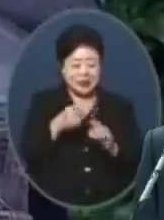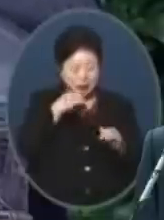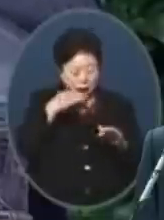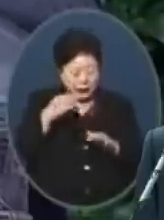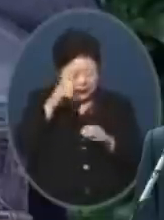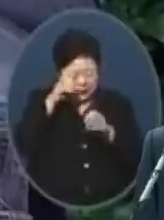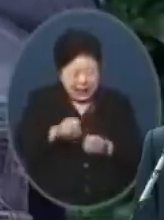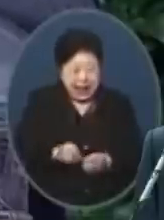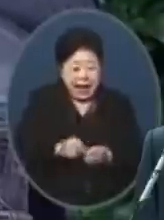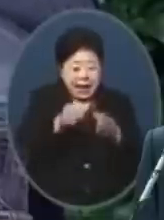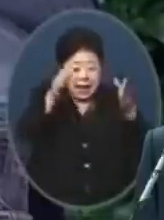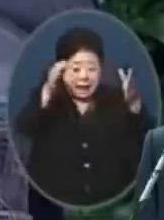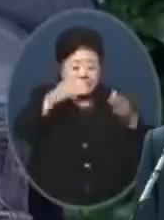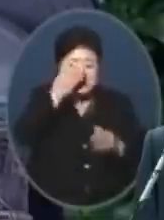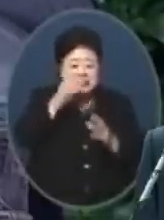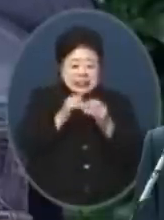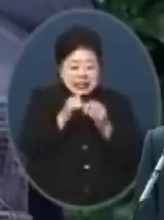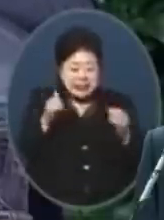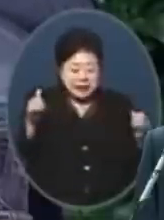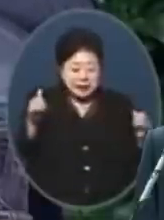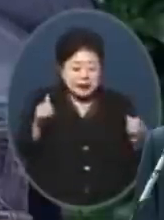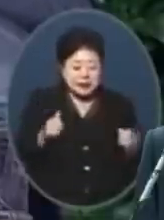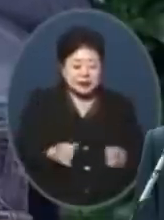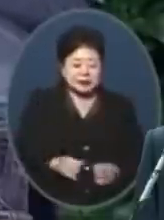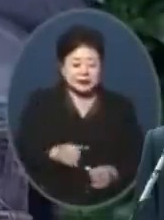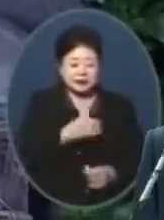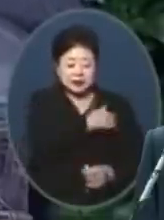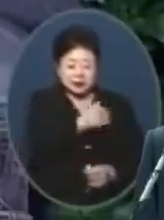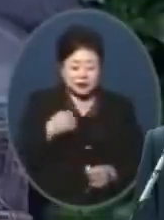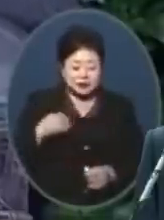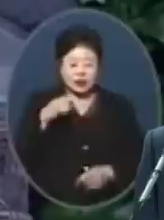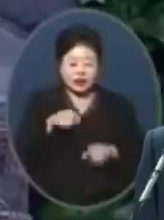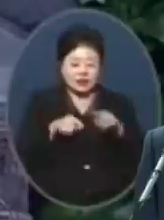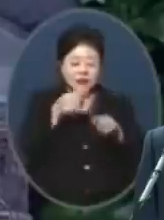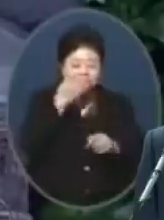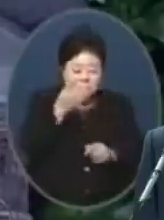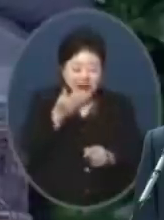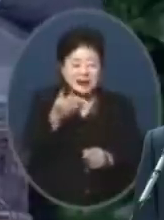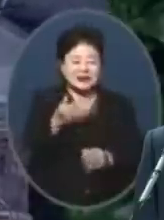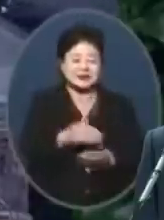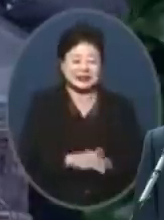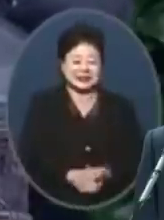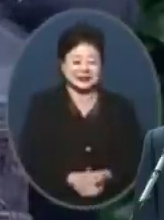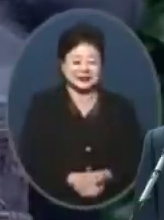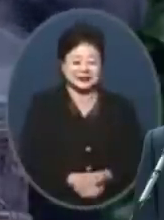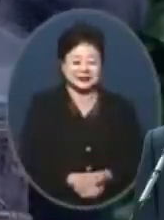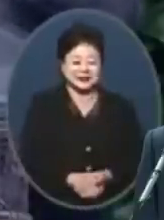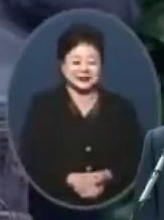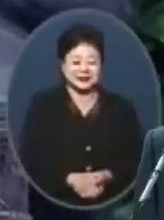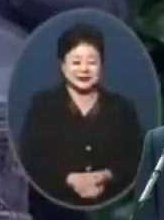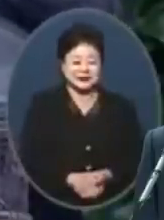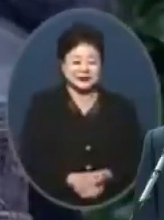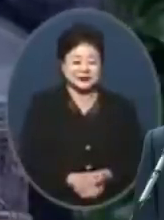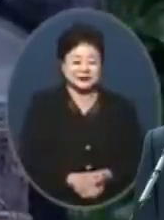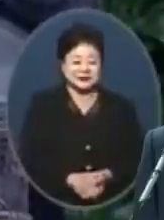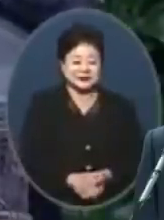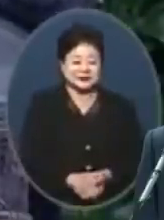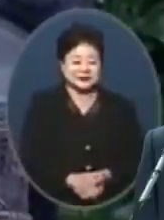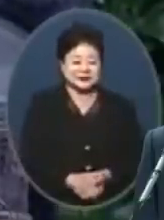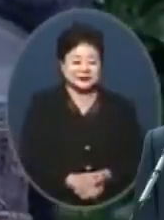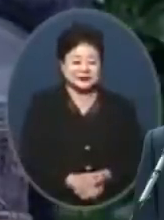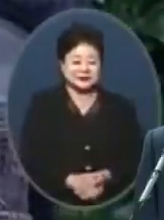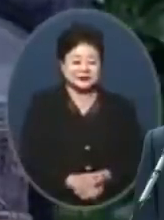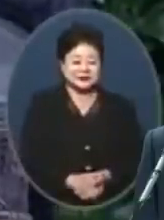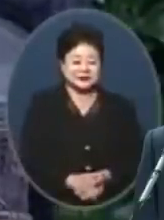홍해를 갈라놓고 이스라엘 백성이 유유히 건너가게 만들어 주신 것입니다. And because of the faith of